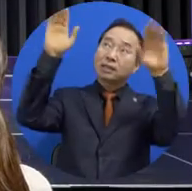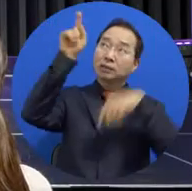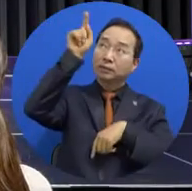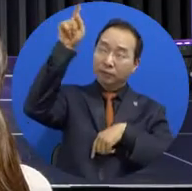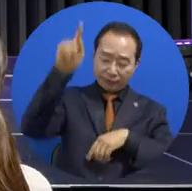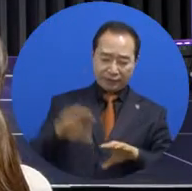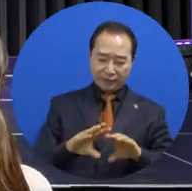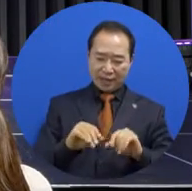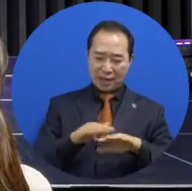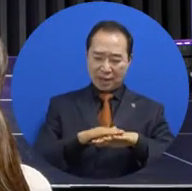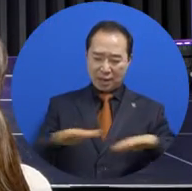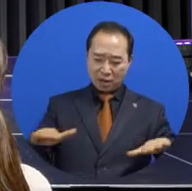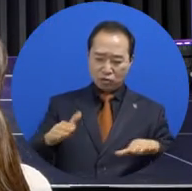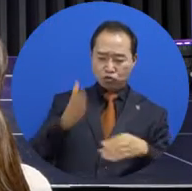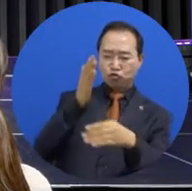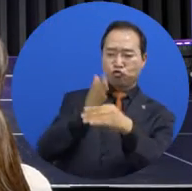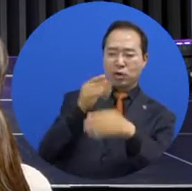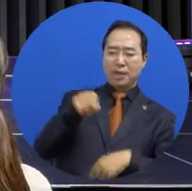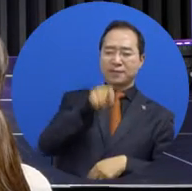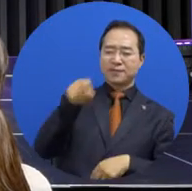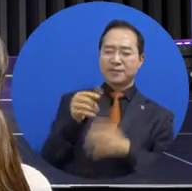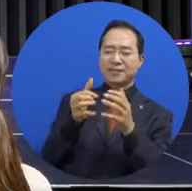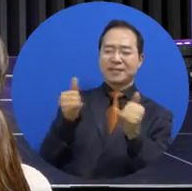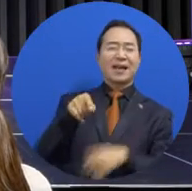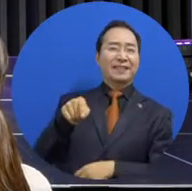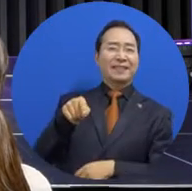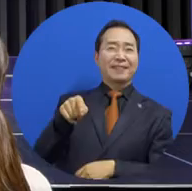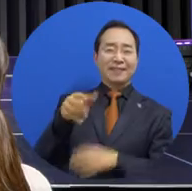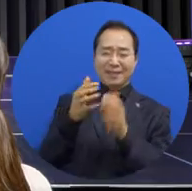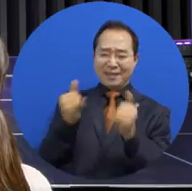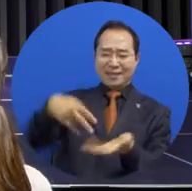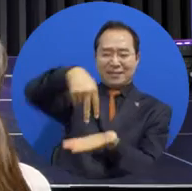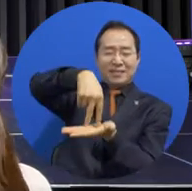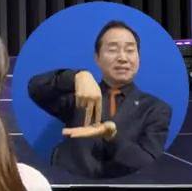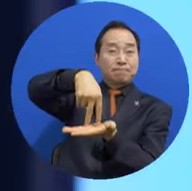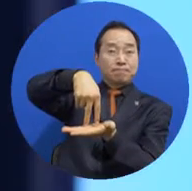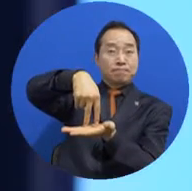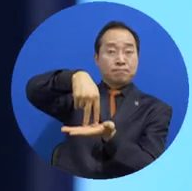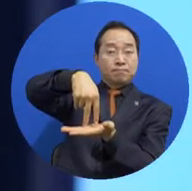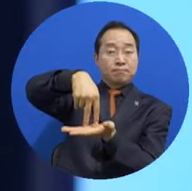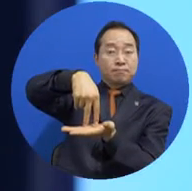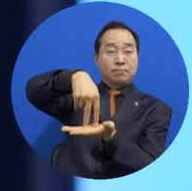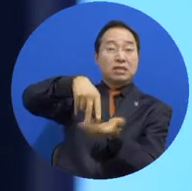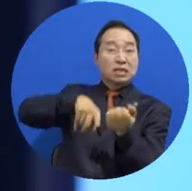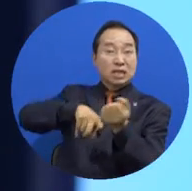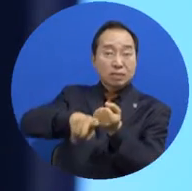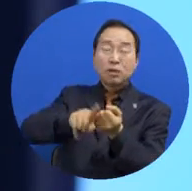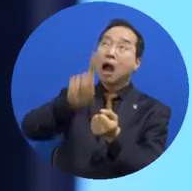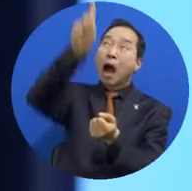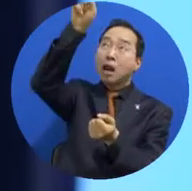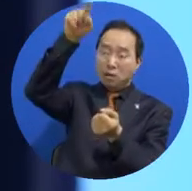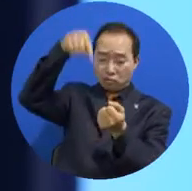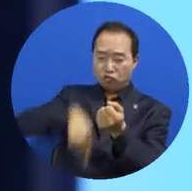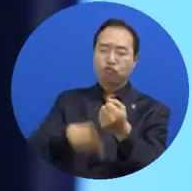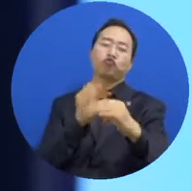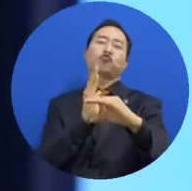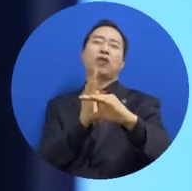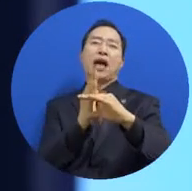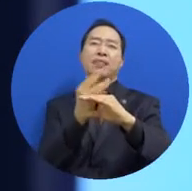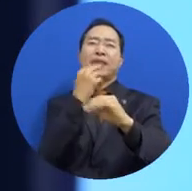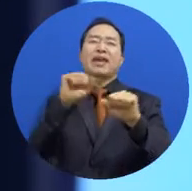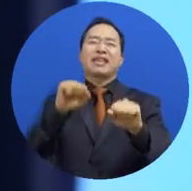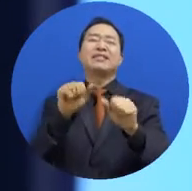그래서 이 직립이 되게 중요합니다. 인간만 직립을 하잖아요. 그럼 직립의 의미가 뭐냐면 하늘과